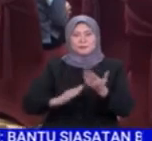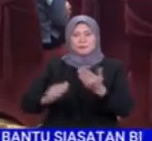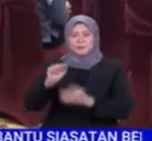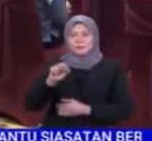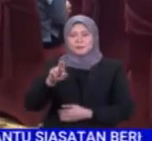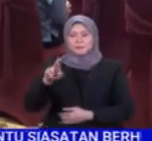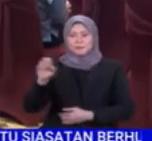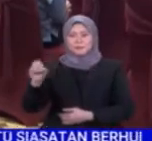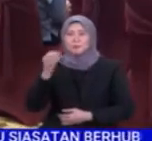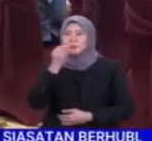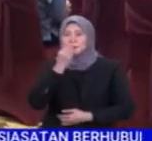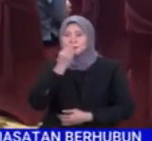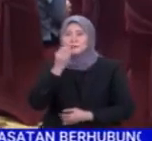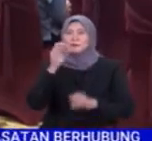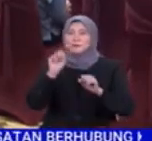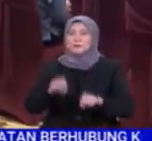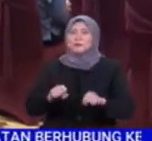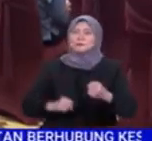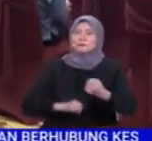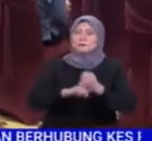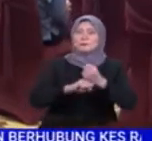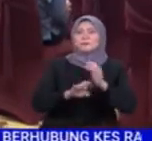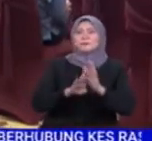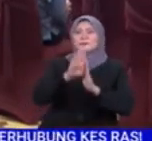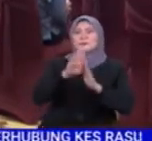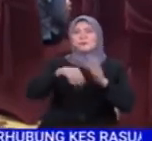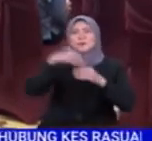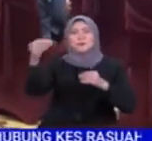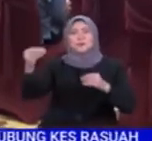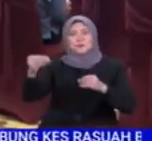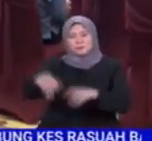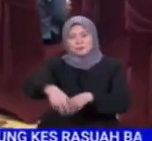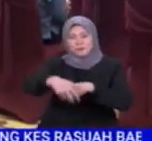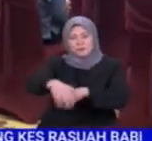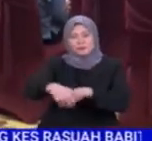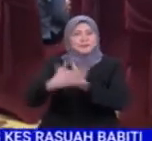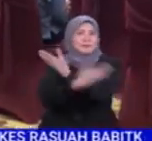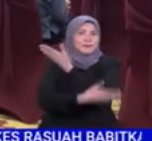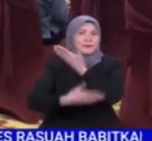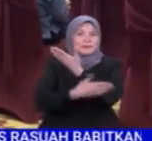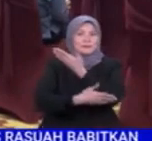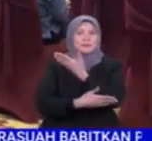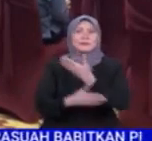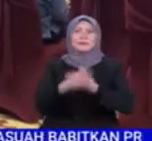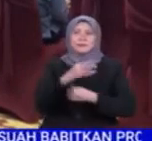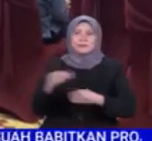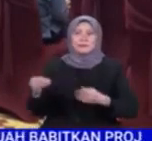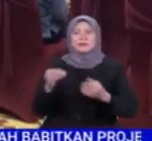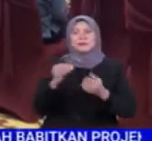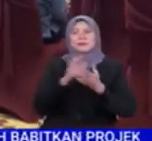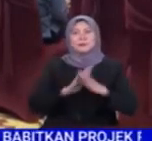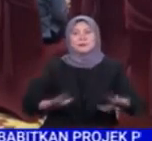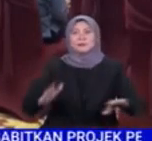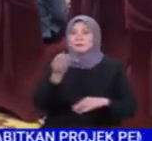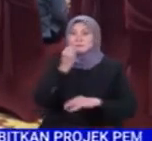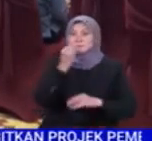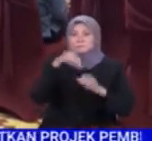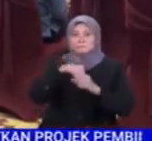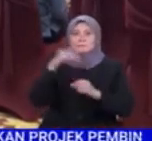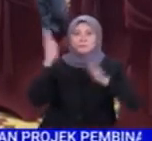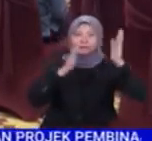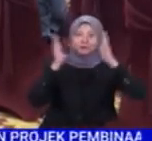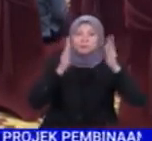makanan, malah dapat menyumbang kepada peningkatan pengeluaran hasil pertanian negara dan menjamin security makanan dalam negara.